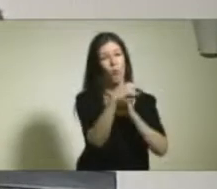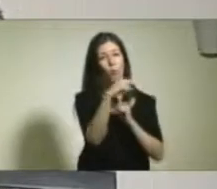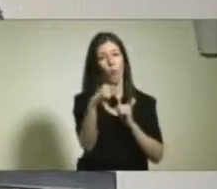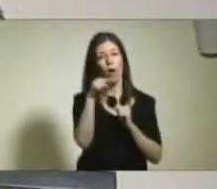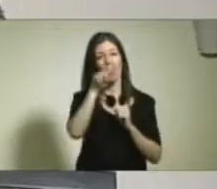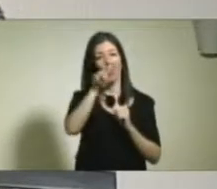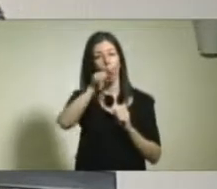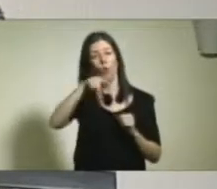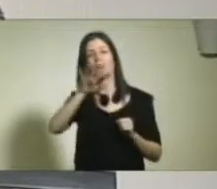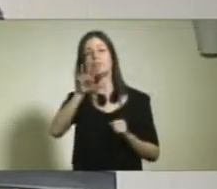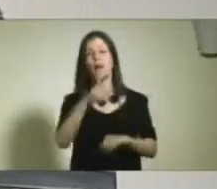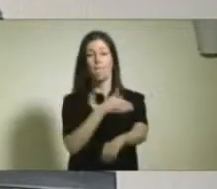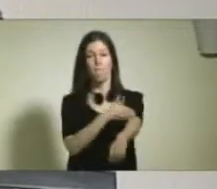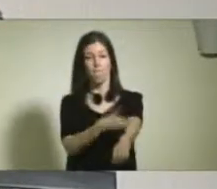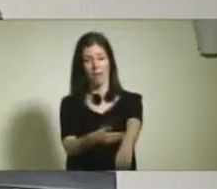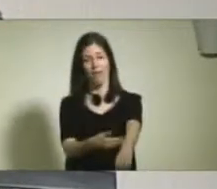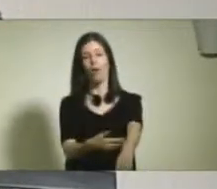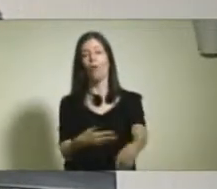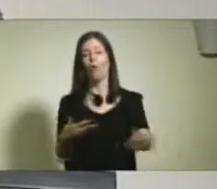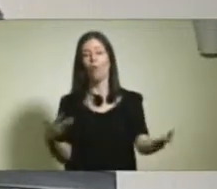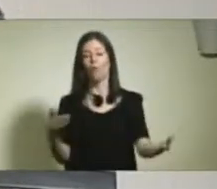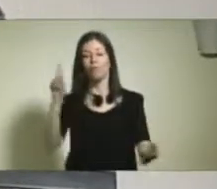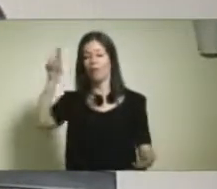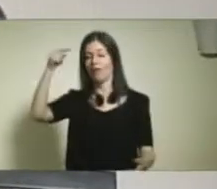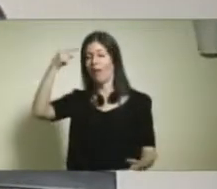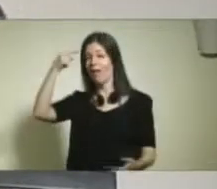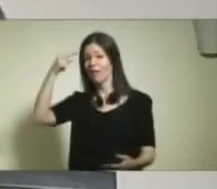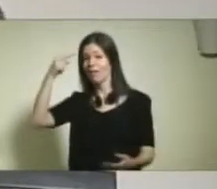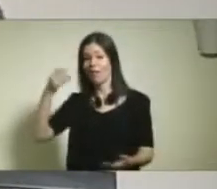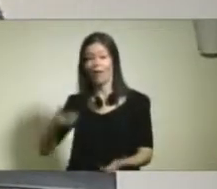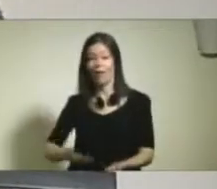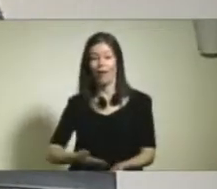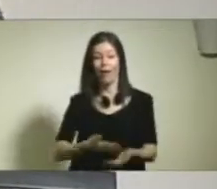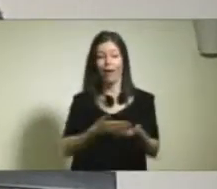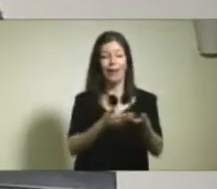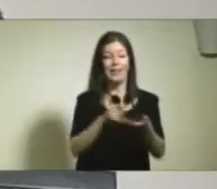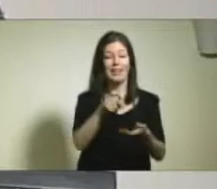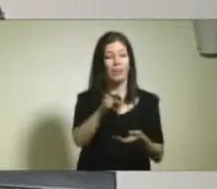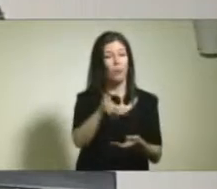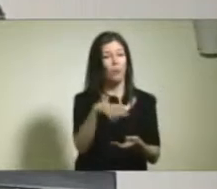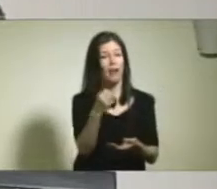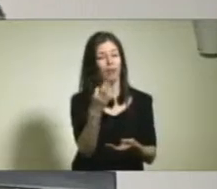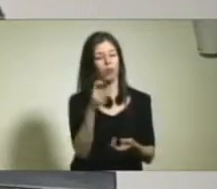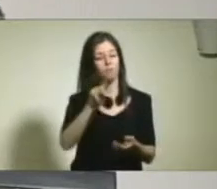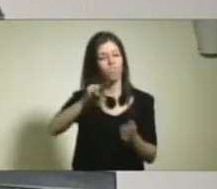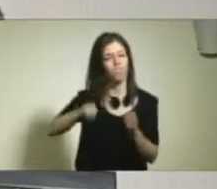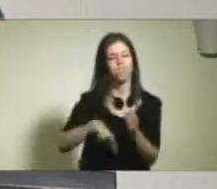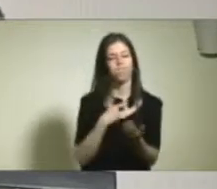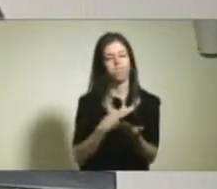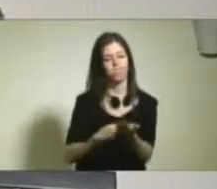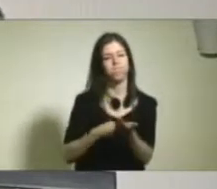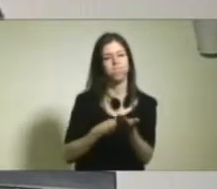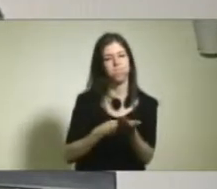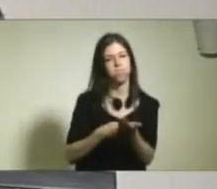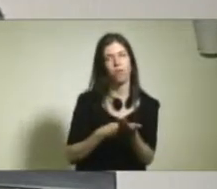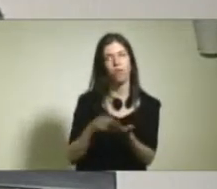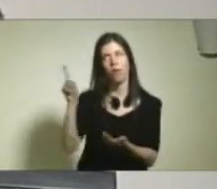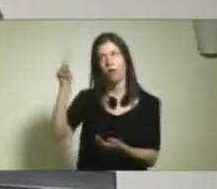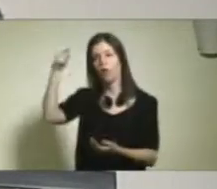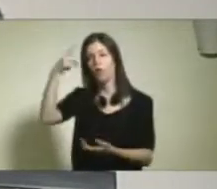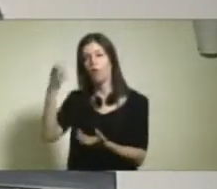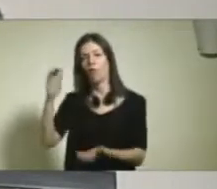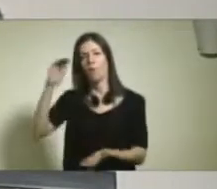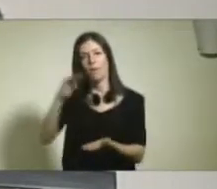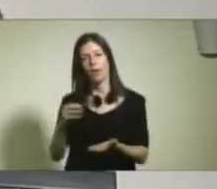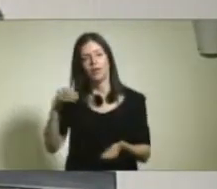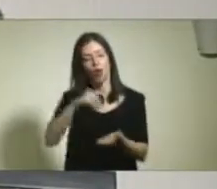Et en plus, les aides de l'État seront renégociées cette année en 2014 et on devrait encore nous baisser l'aide qu'on nous donne